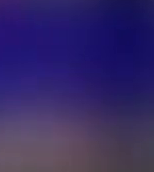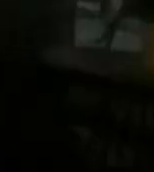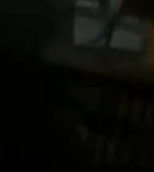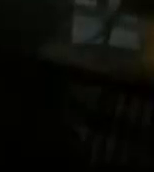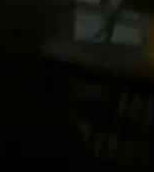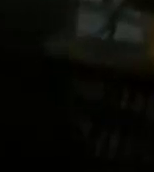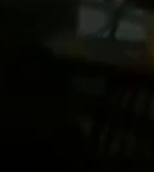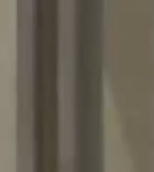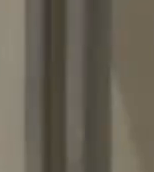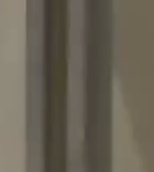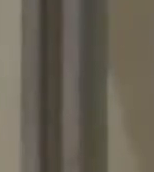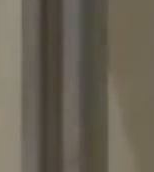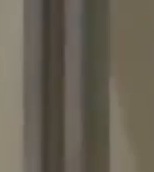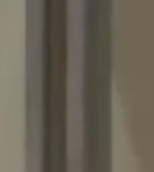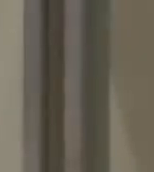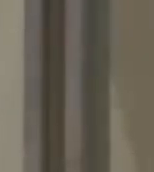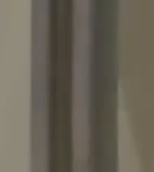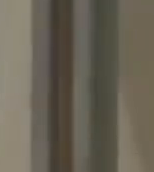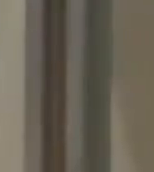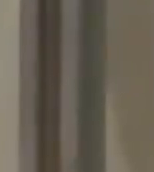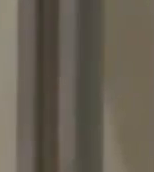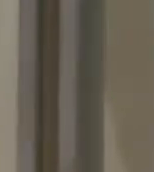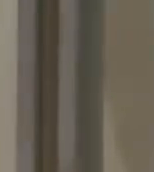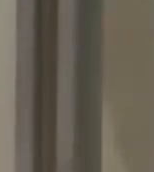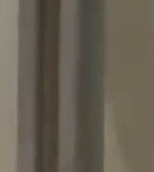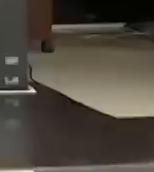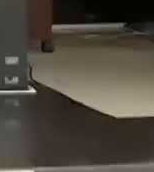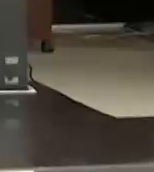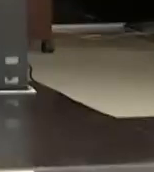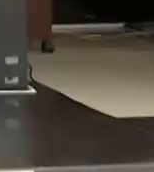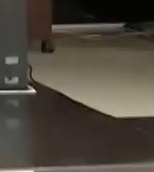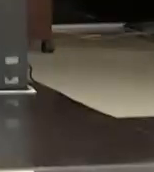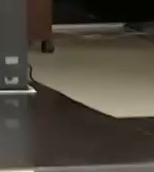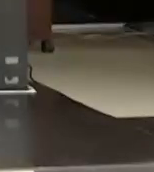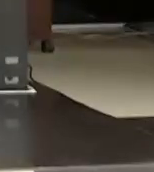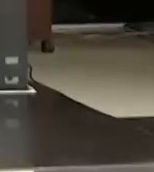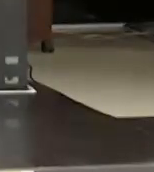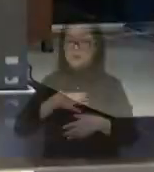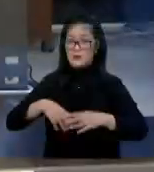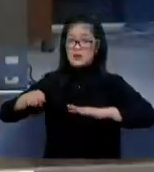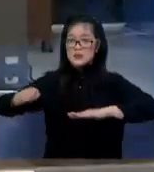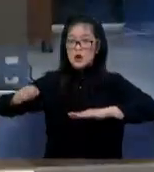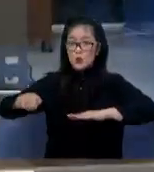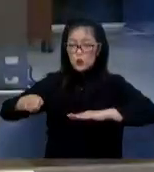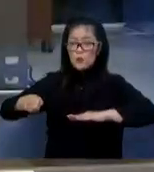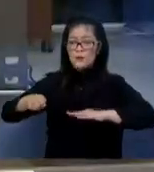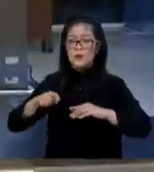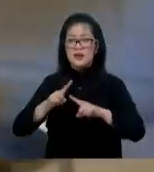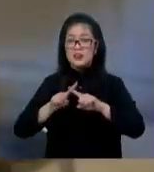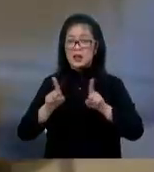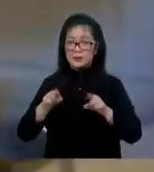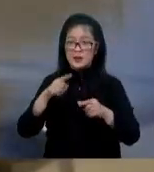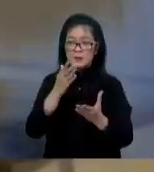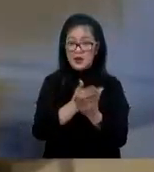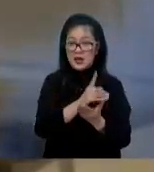Joshua telah dua kali dilimpahkan penyidik Bareskrim Polri ke Kejaksaan Agung RI. Namun pada pelimpahan pertama, berkas dikembalikan oleh